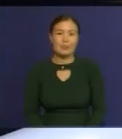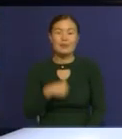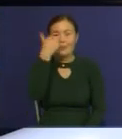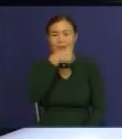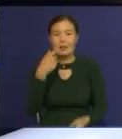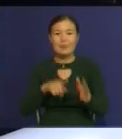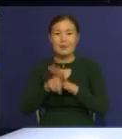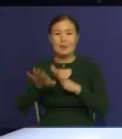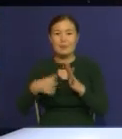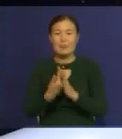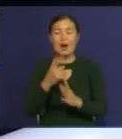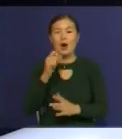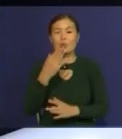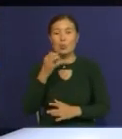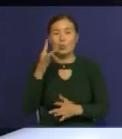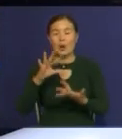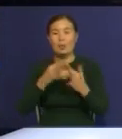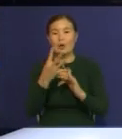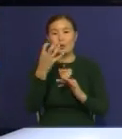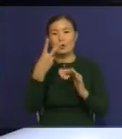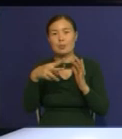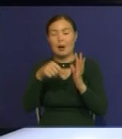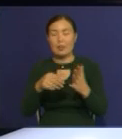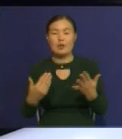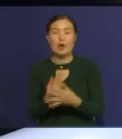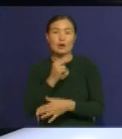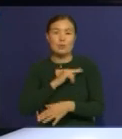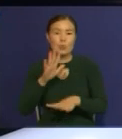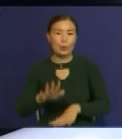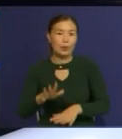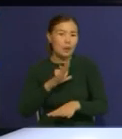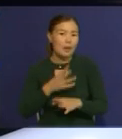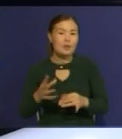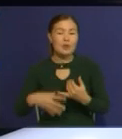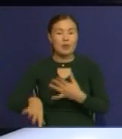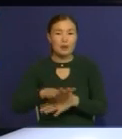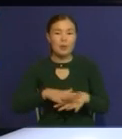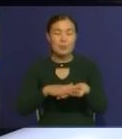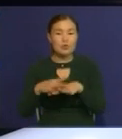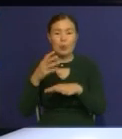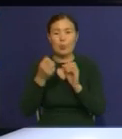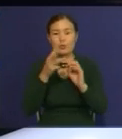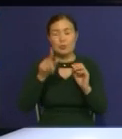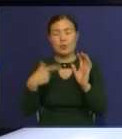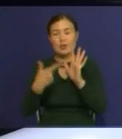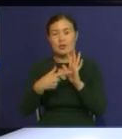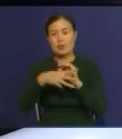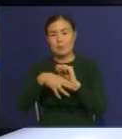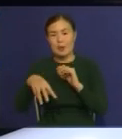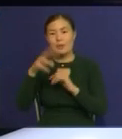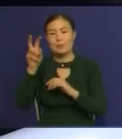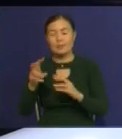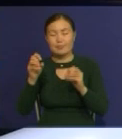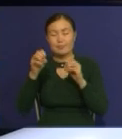Жыл басынан бері Ақшұқыр ауылында 426 жаңа жұмыс орны құрылған. Жергілікті бюджетке 13,7 миллион теңге салық түскен.